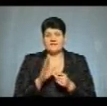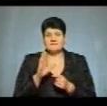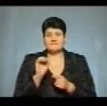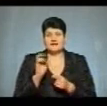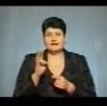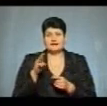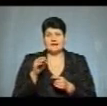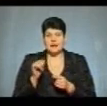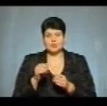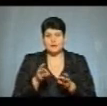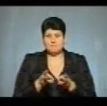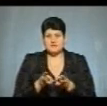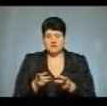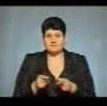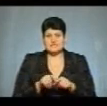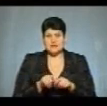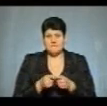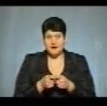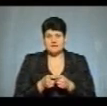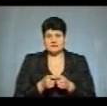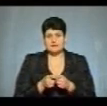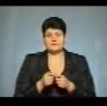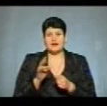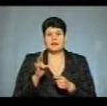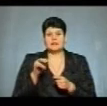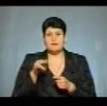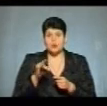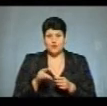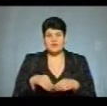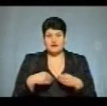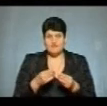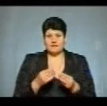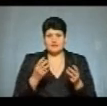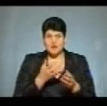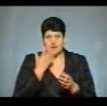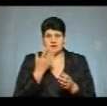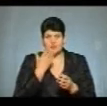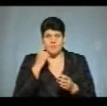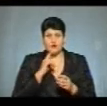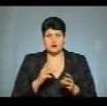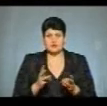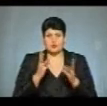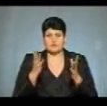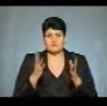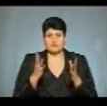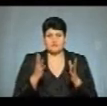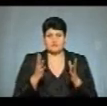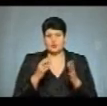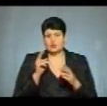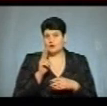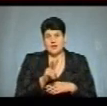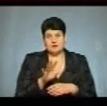вентилятора пічки. Він зламався, напруга на нього подавалася, він грівся, поки не загорівся. Тролейбус був річної